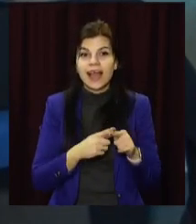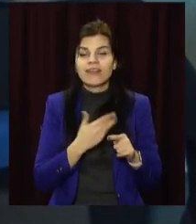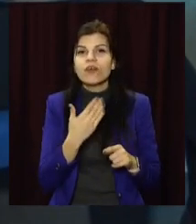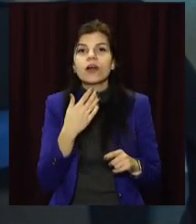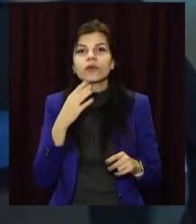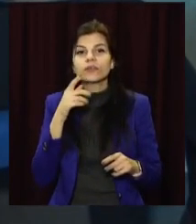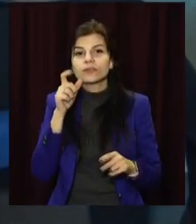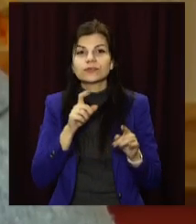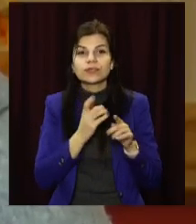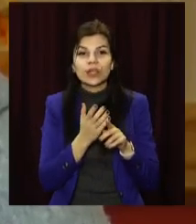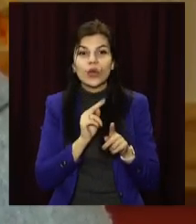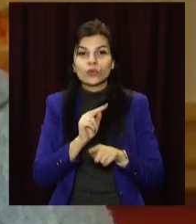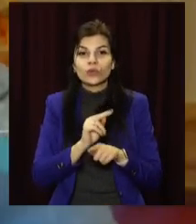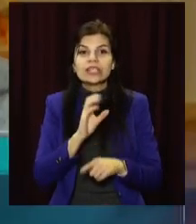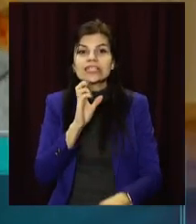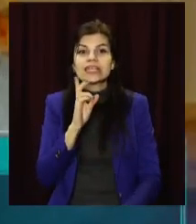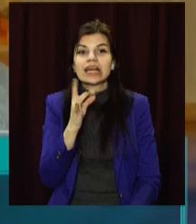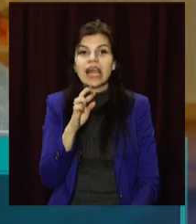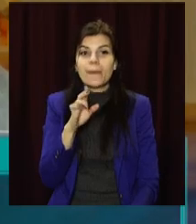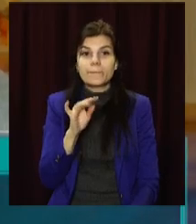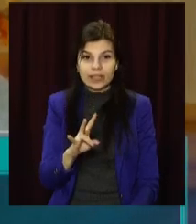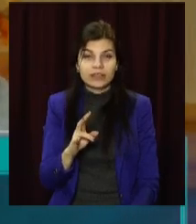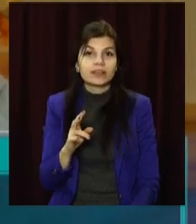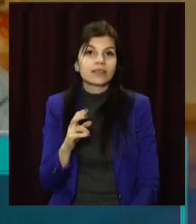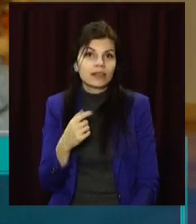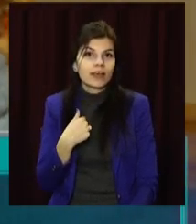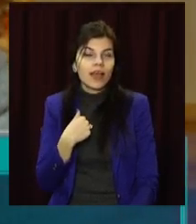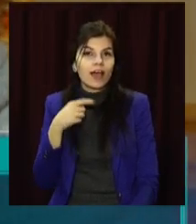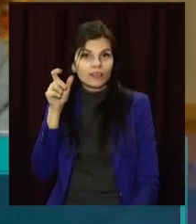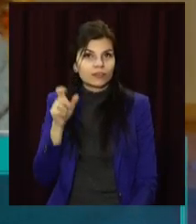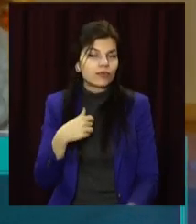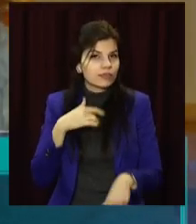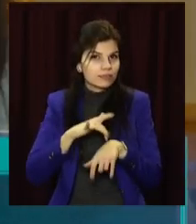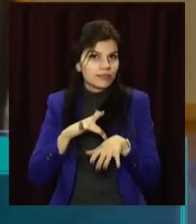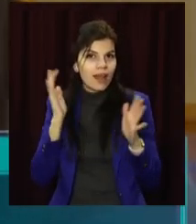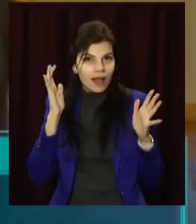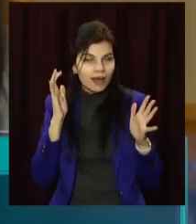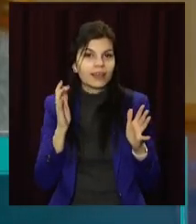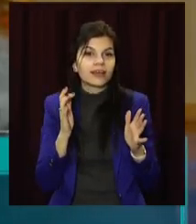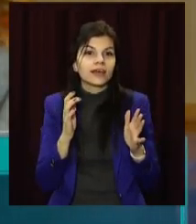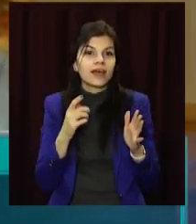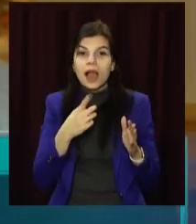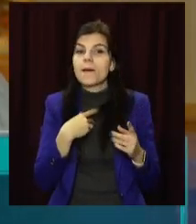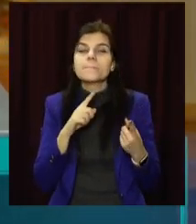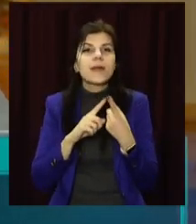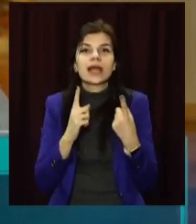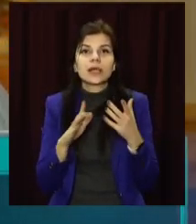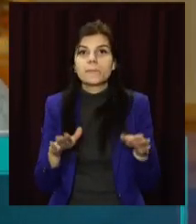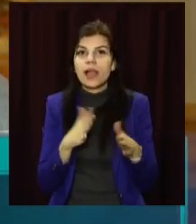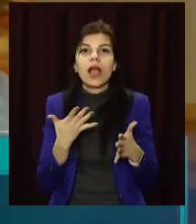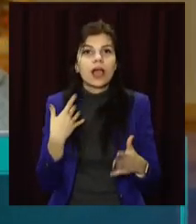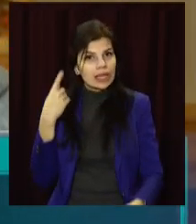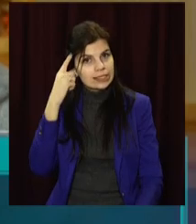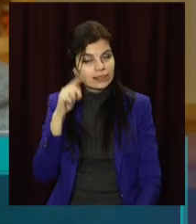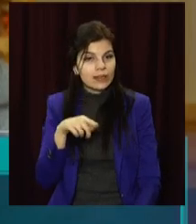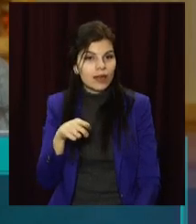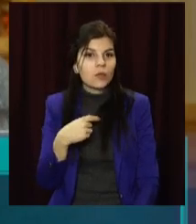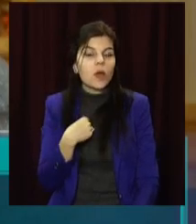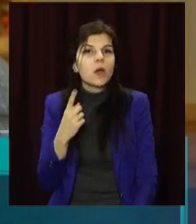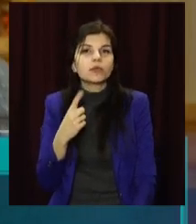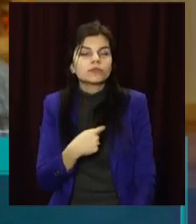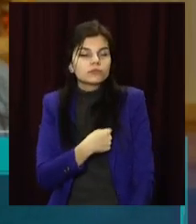у повній мірі. Скрябина, не являюсь фанаткою, і, якщо говорити чесно, це перша пісня, яку я знаю. Вона мені